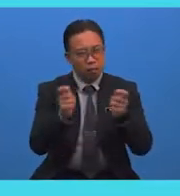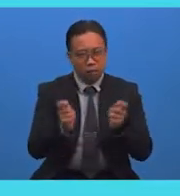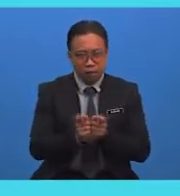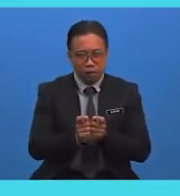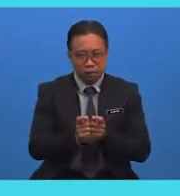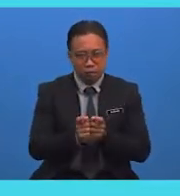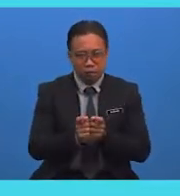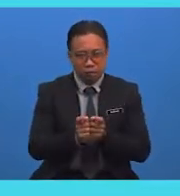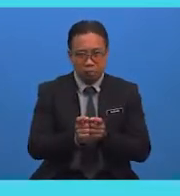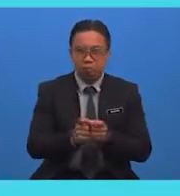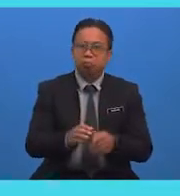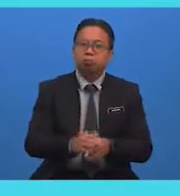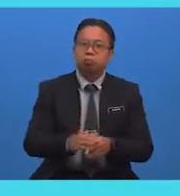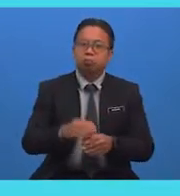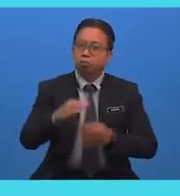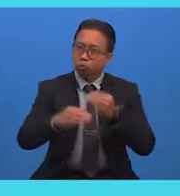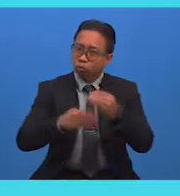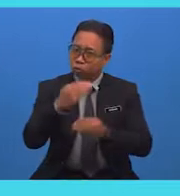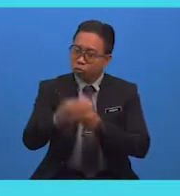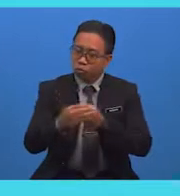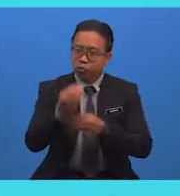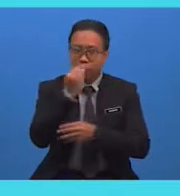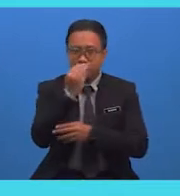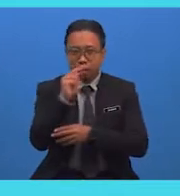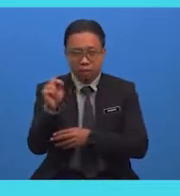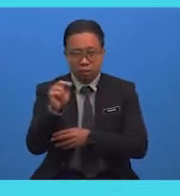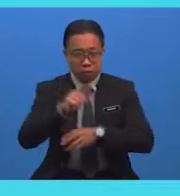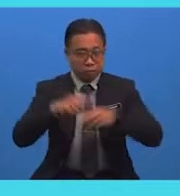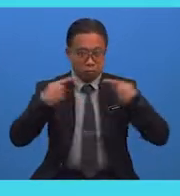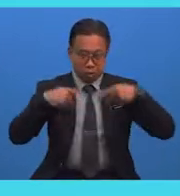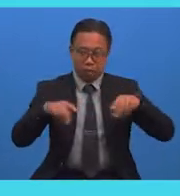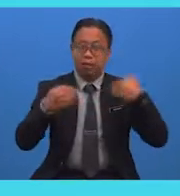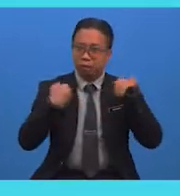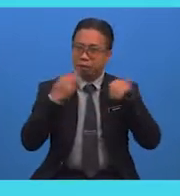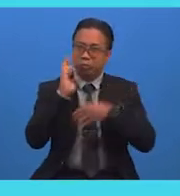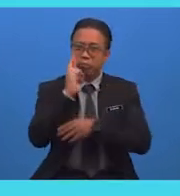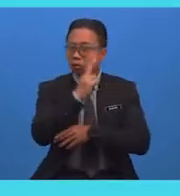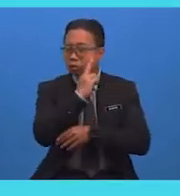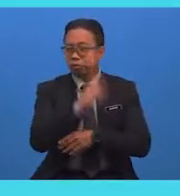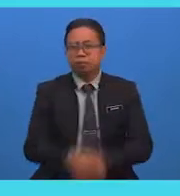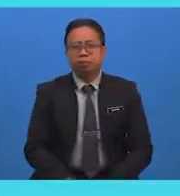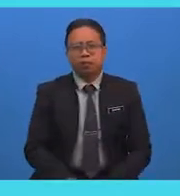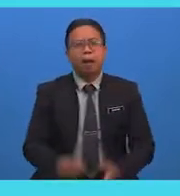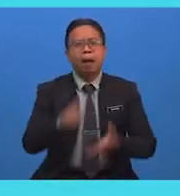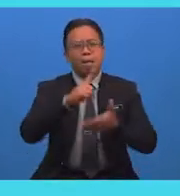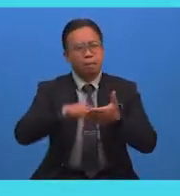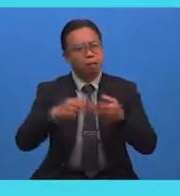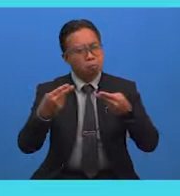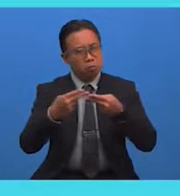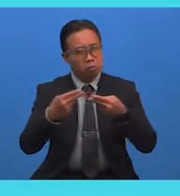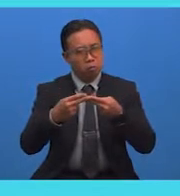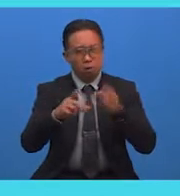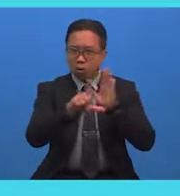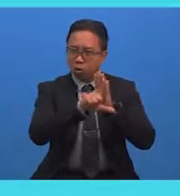bungkusan makanan, minuman dan juga di premis-premis makanan. Apa kaitan logo